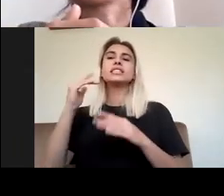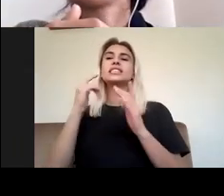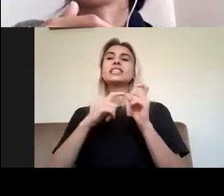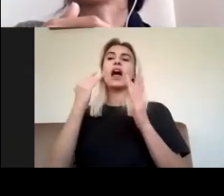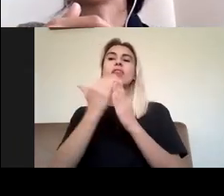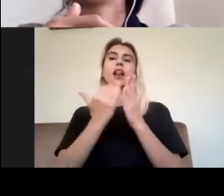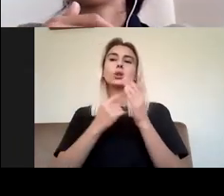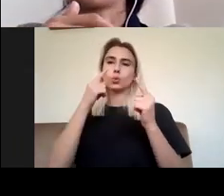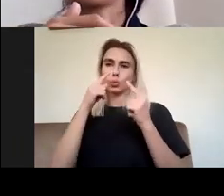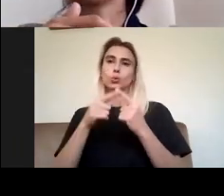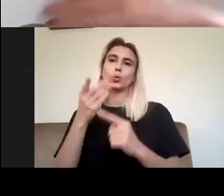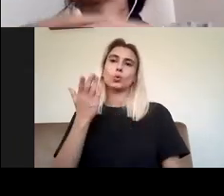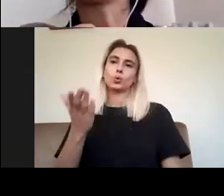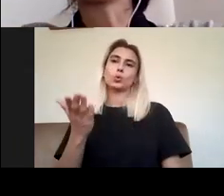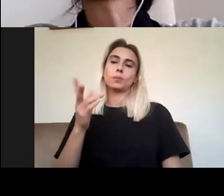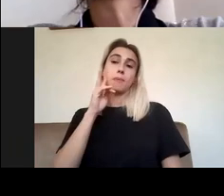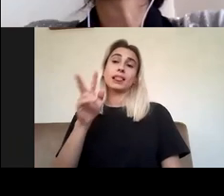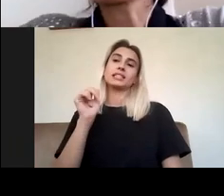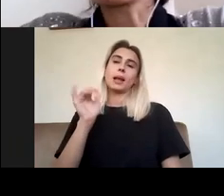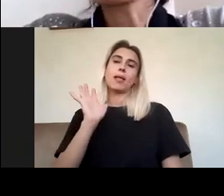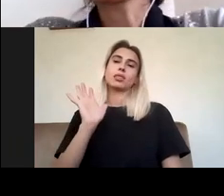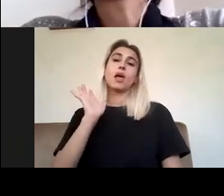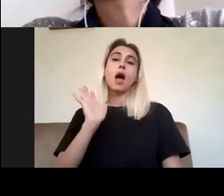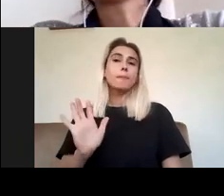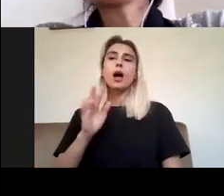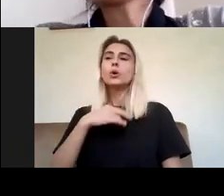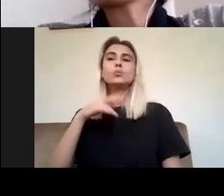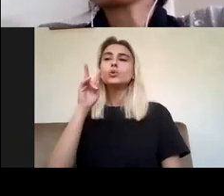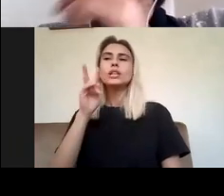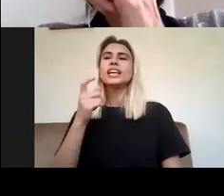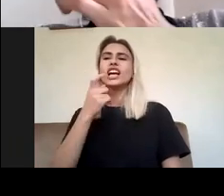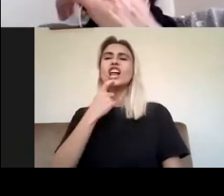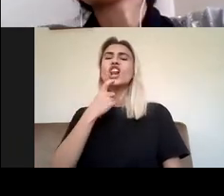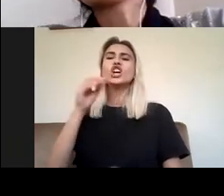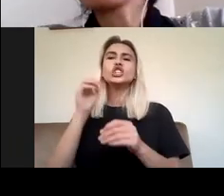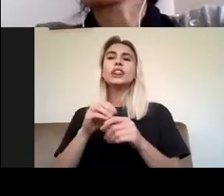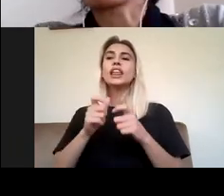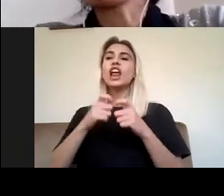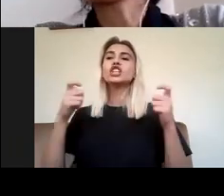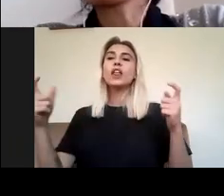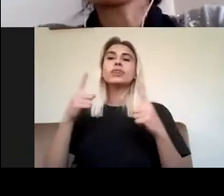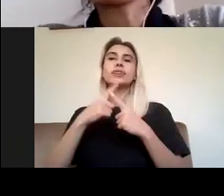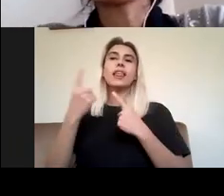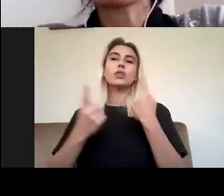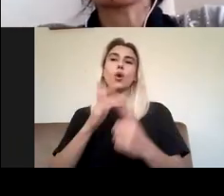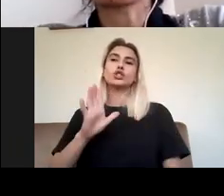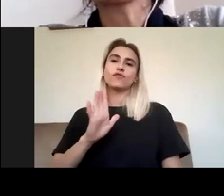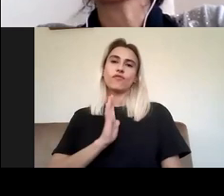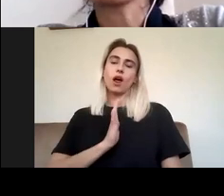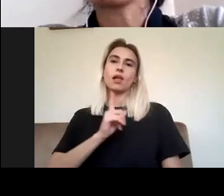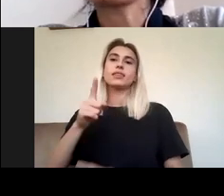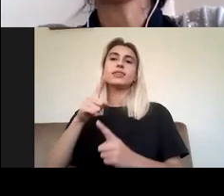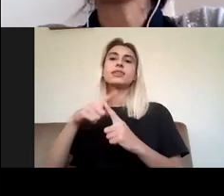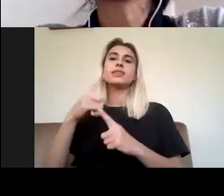zeminler. Yani bu baktığımızda böyle. Ama şunu görüyoruz. Yıllar içerisinde gelişen bir teknoloji de var ve bu teknolojiyle beraber